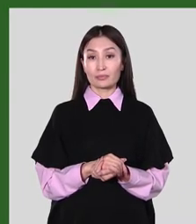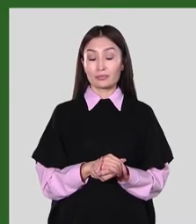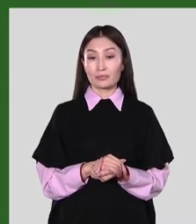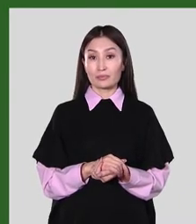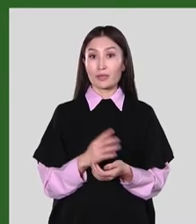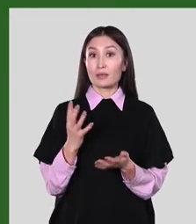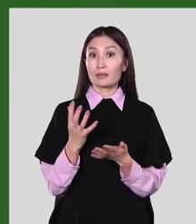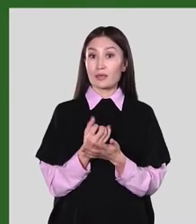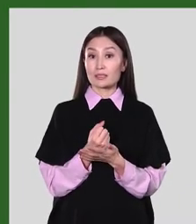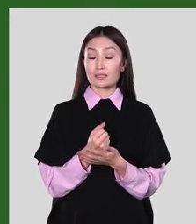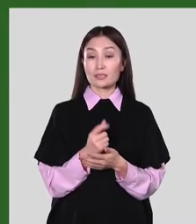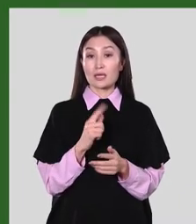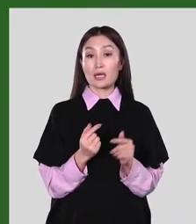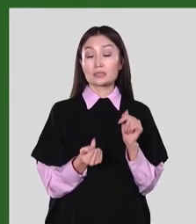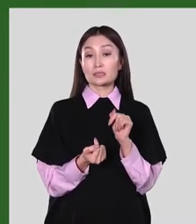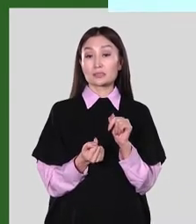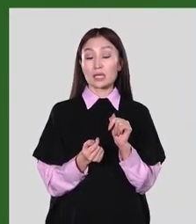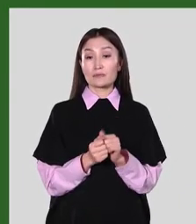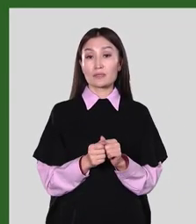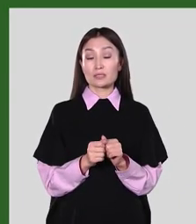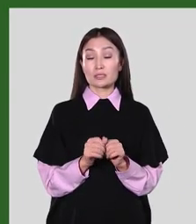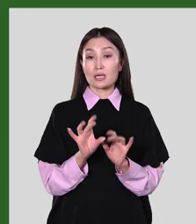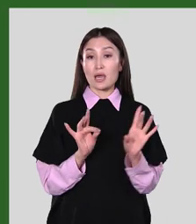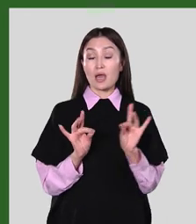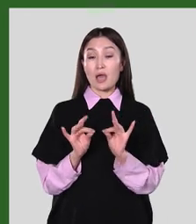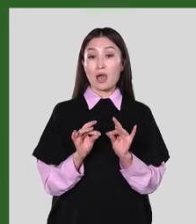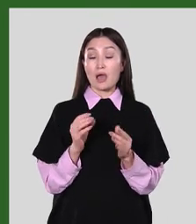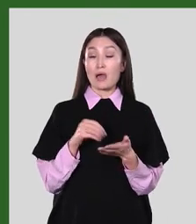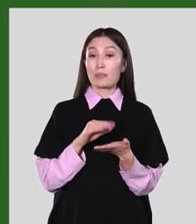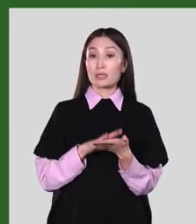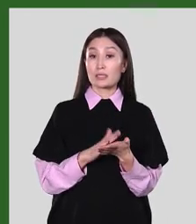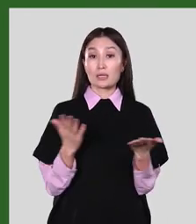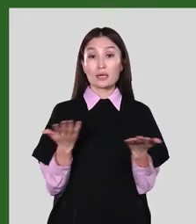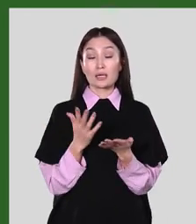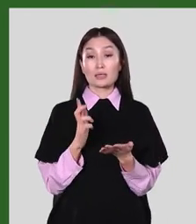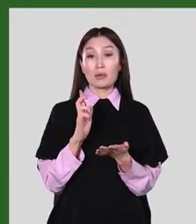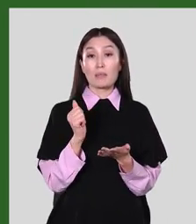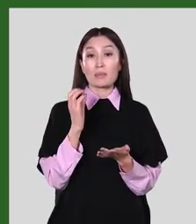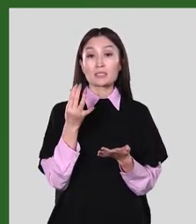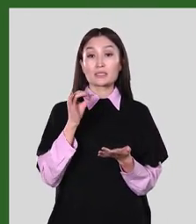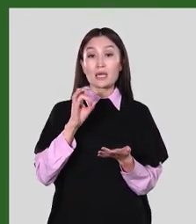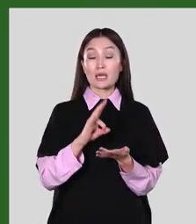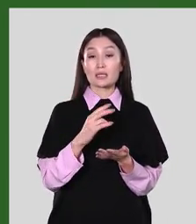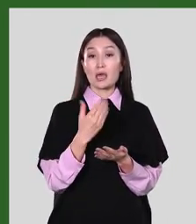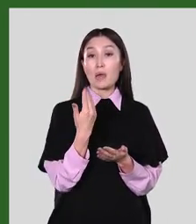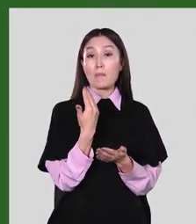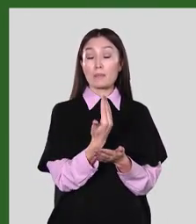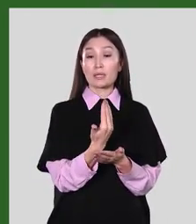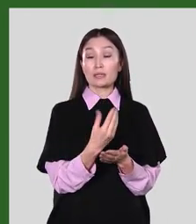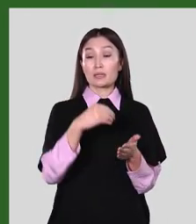найдите соответствия определите каким бассейном принадлежат